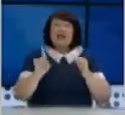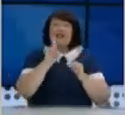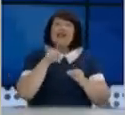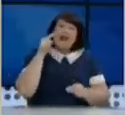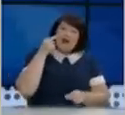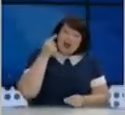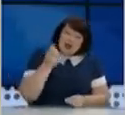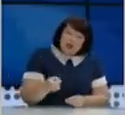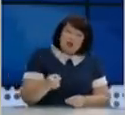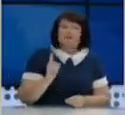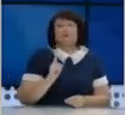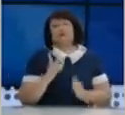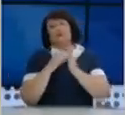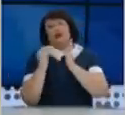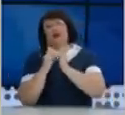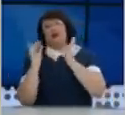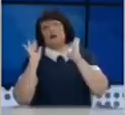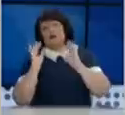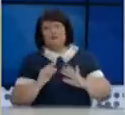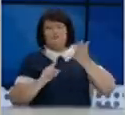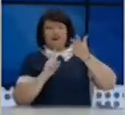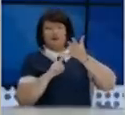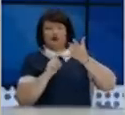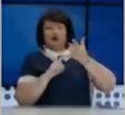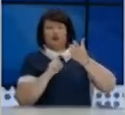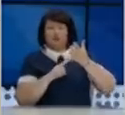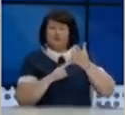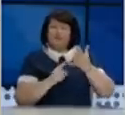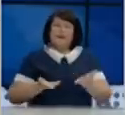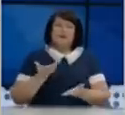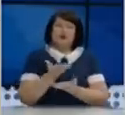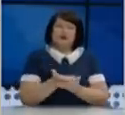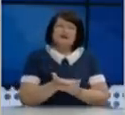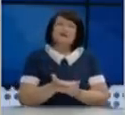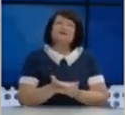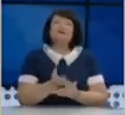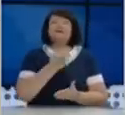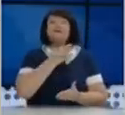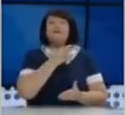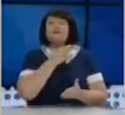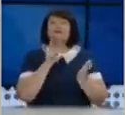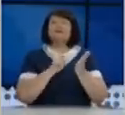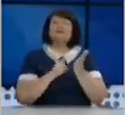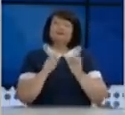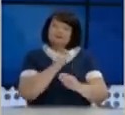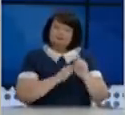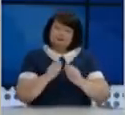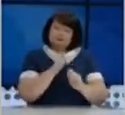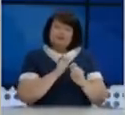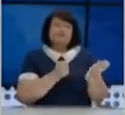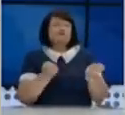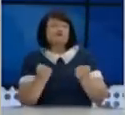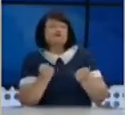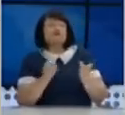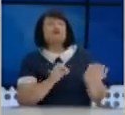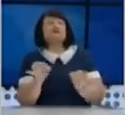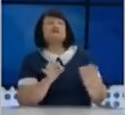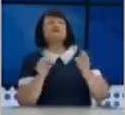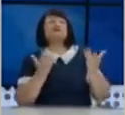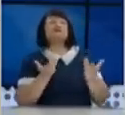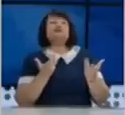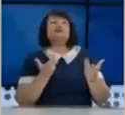τέτοια παραδείγματα. Πέμπτον, είναι αναγκαία η κατάρτιση διαχειριστικών σχεδίων για